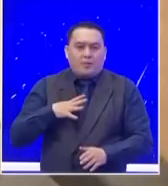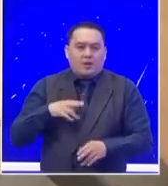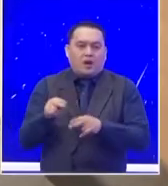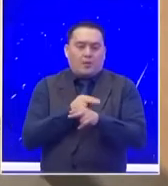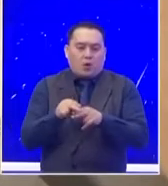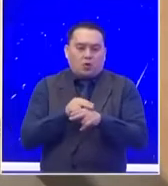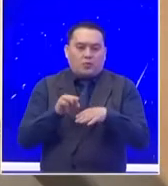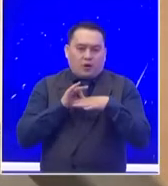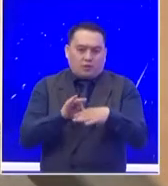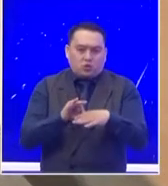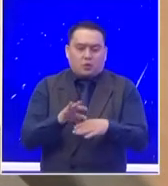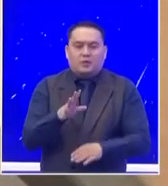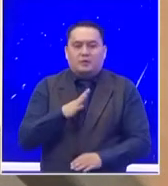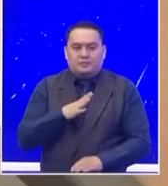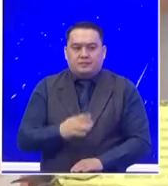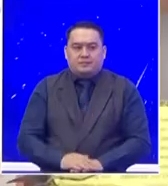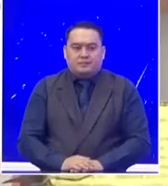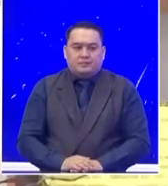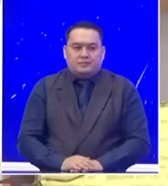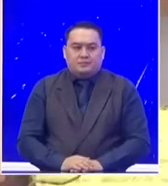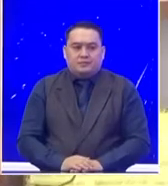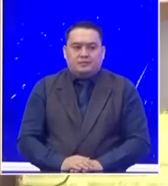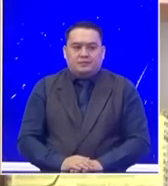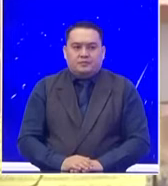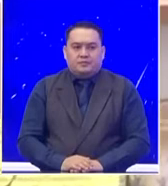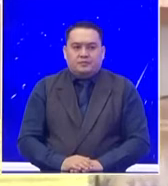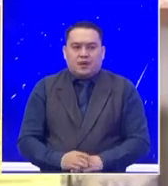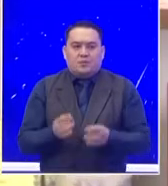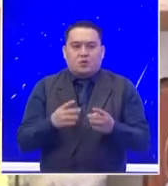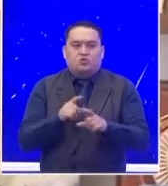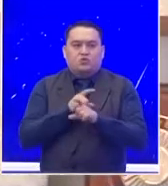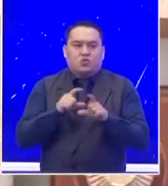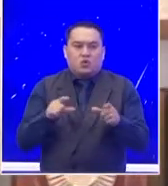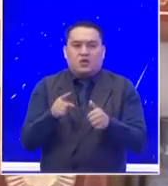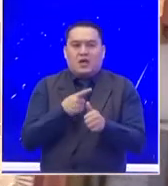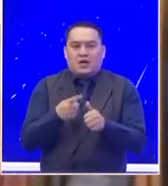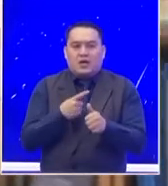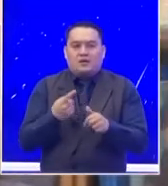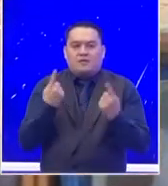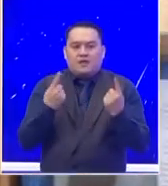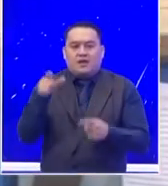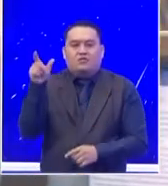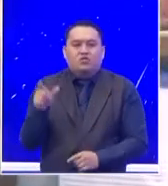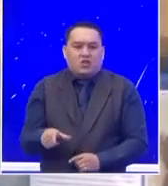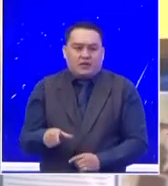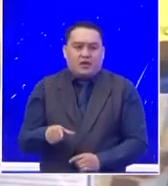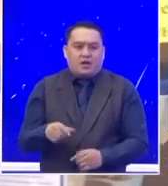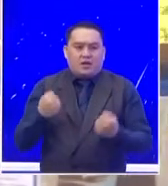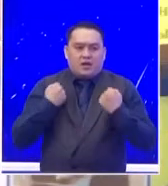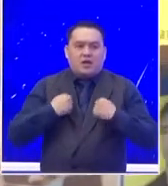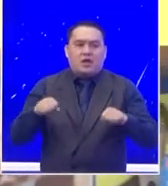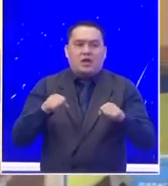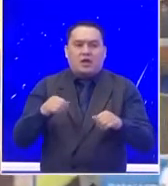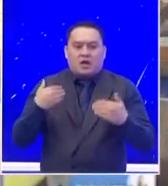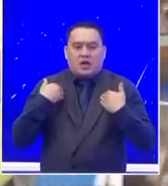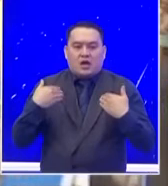прошло капитальную реконструкцию. Неспроста эта школа носит имя этого великого человека, героя